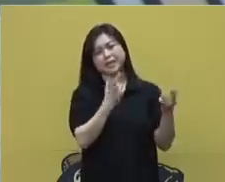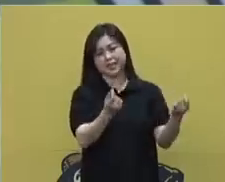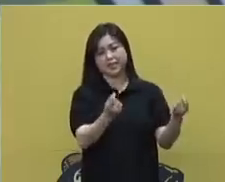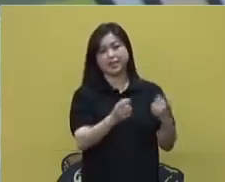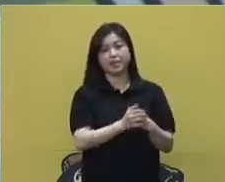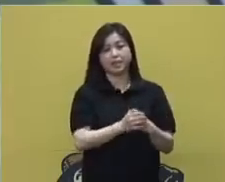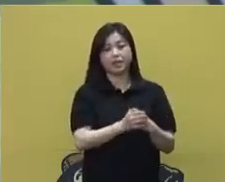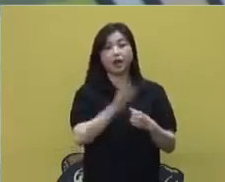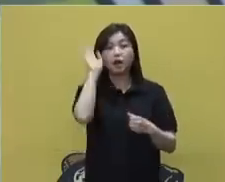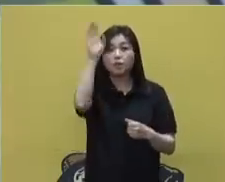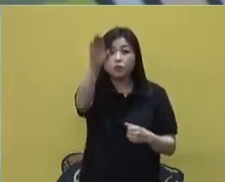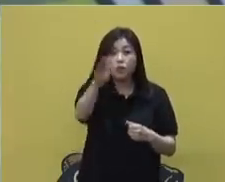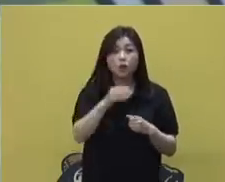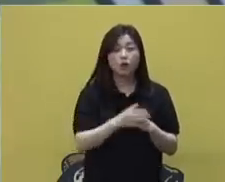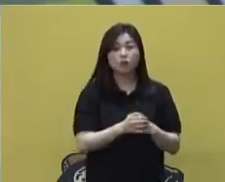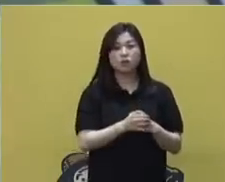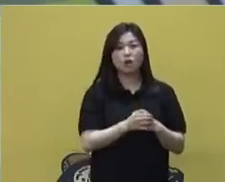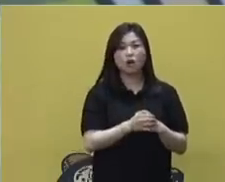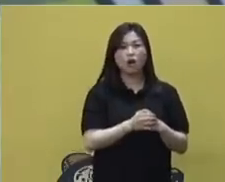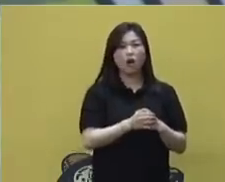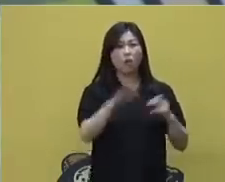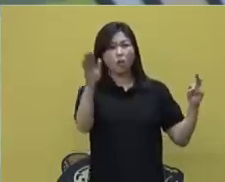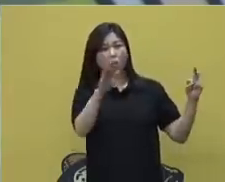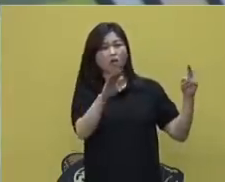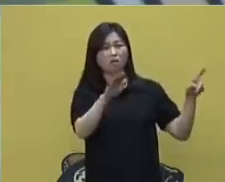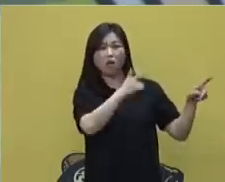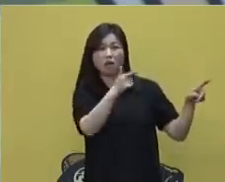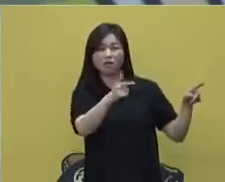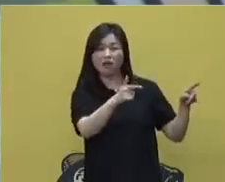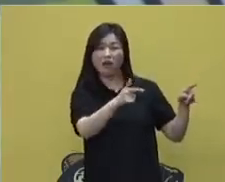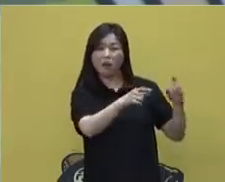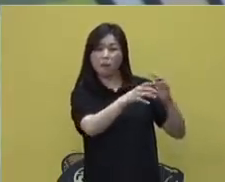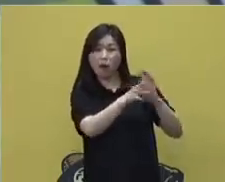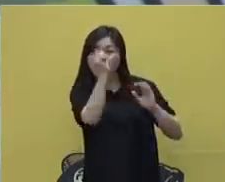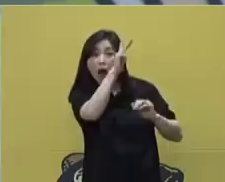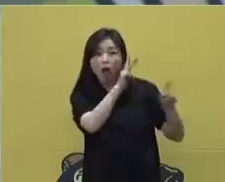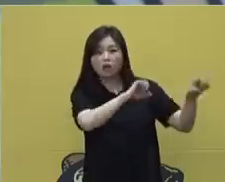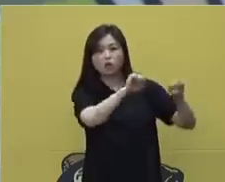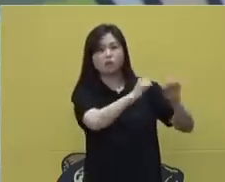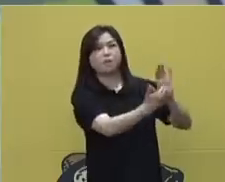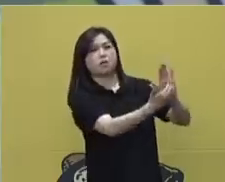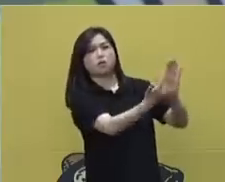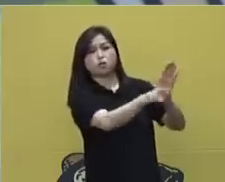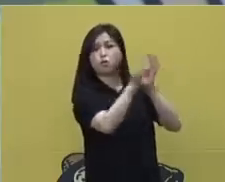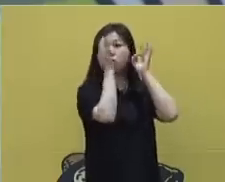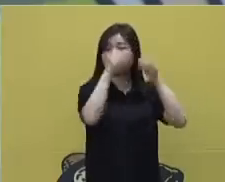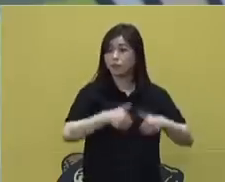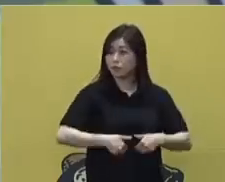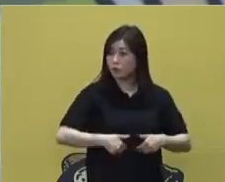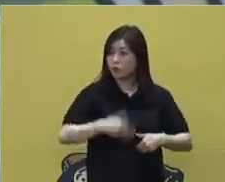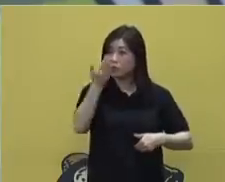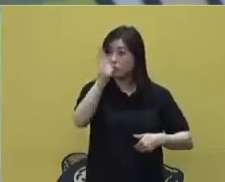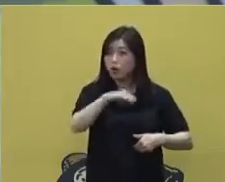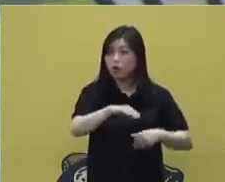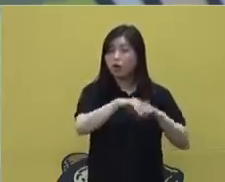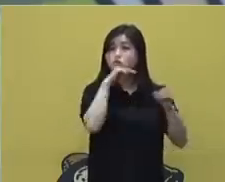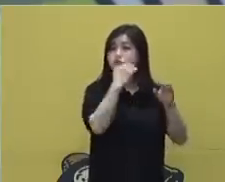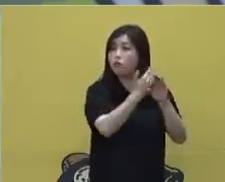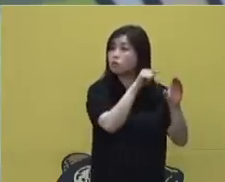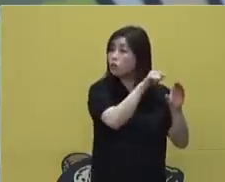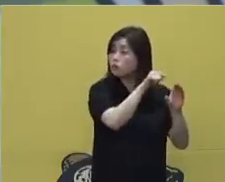또 앞으로 우리가 그렇지 않도록 해야겠죠. 그렇죠. 한편으로는 또 북한이 자기들이 약속했던